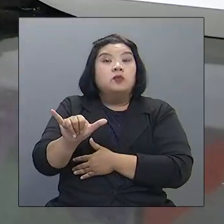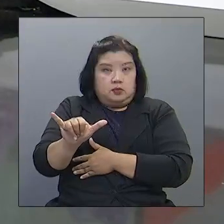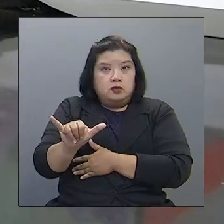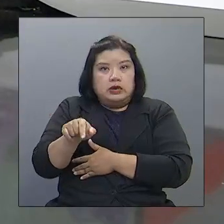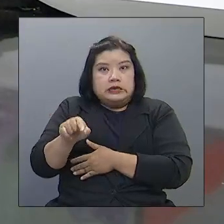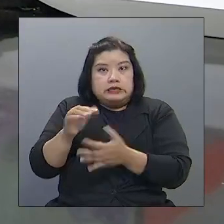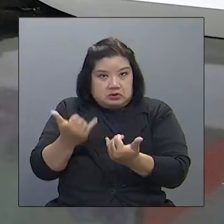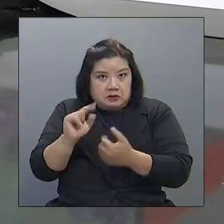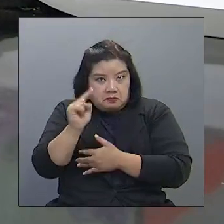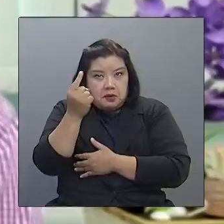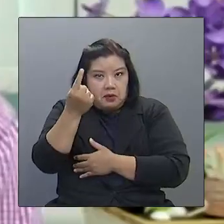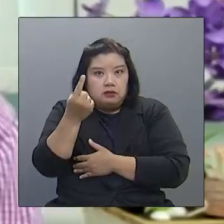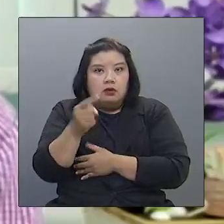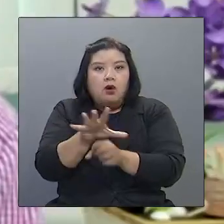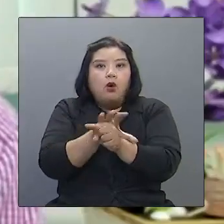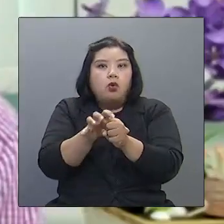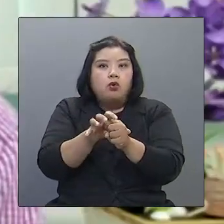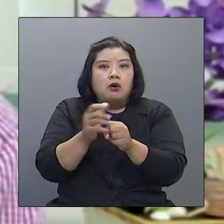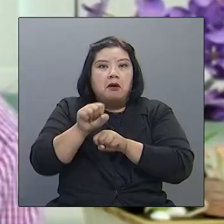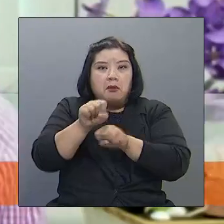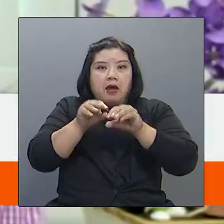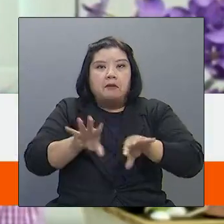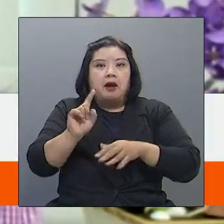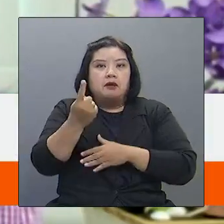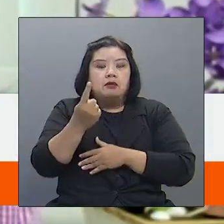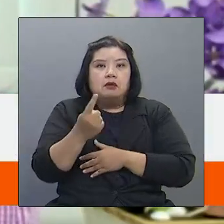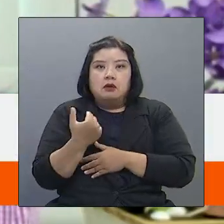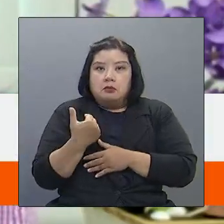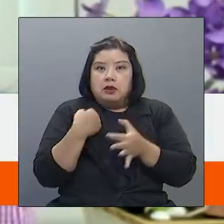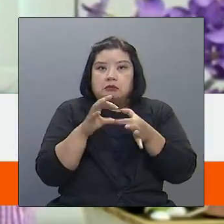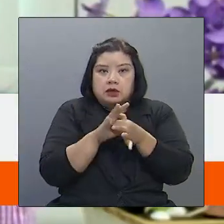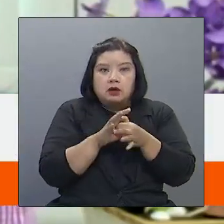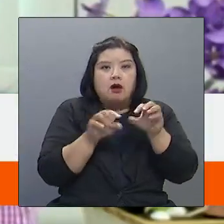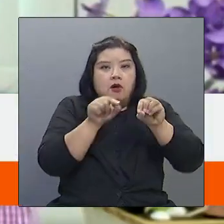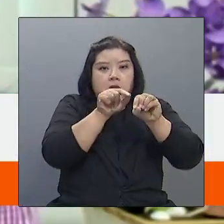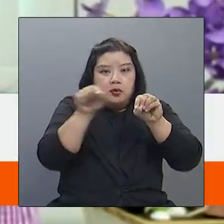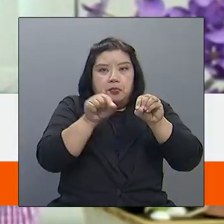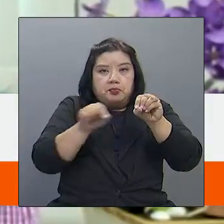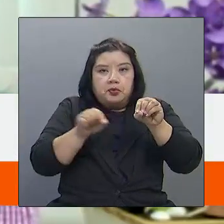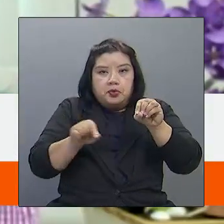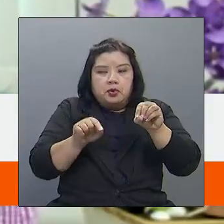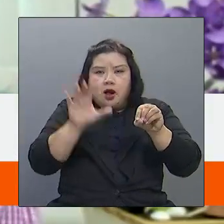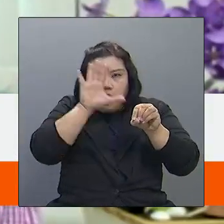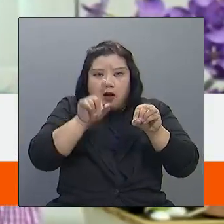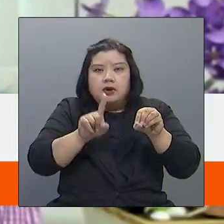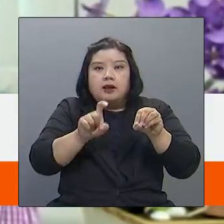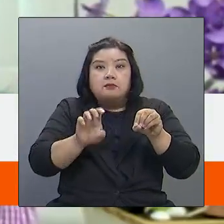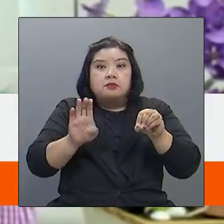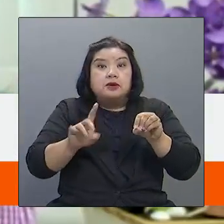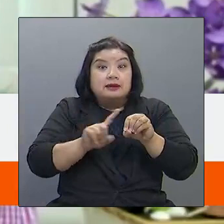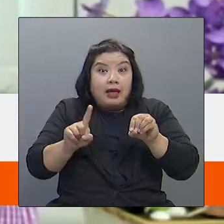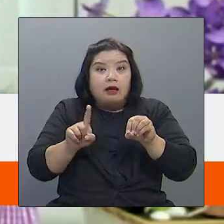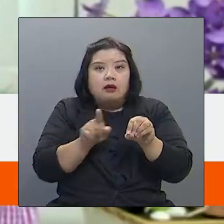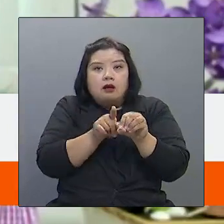ศระลอกใหม่เรียบร้อยแล้ว ค่ะ เพราะว่ามันเกิดการเพิ่มของตัวสายพันธุ์ลักษณะคล้ายๆกับ XBB แต่ตัวนี้มันไม่ได้เกิดจากการรว